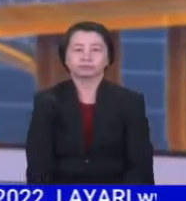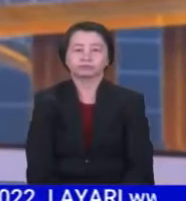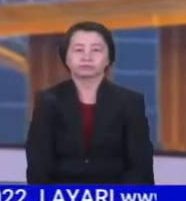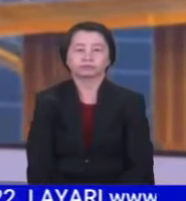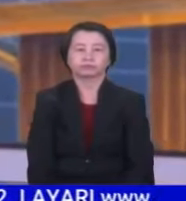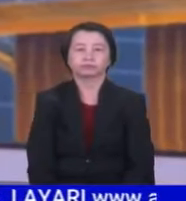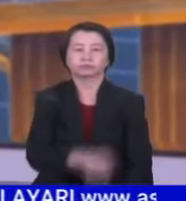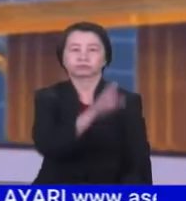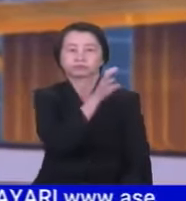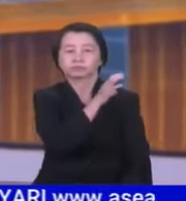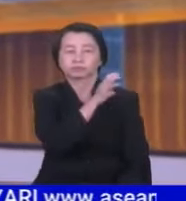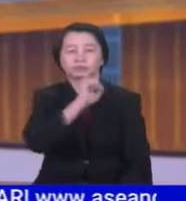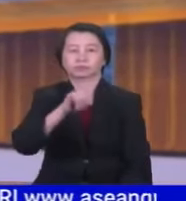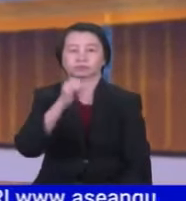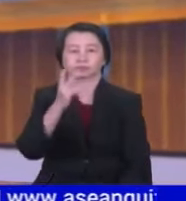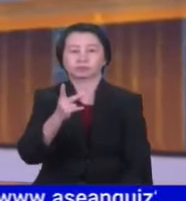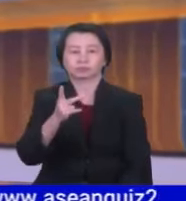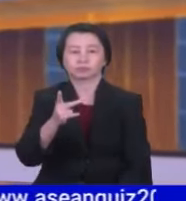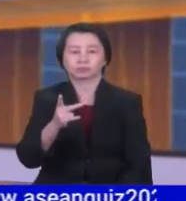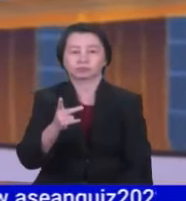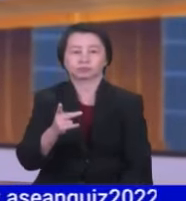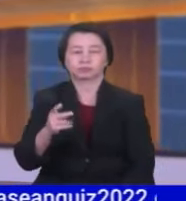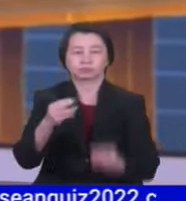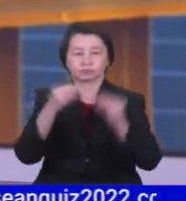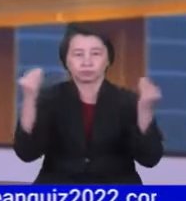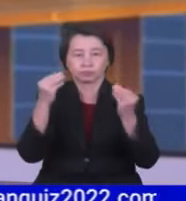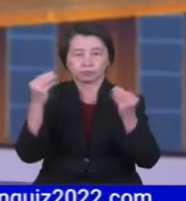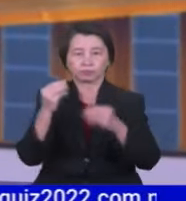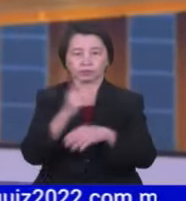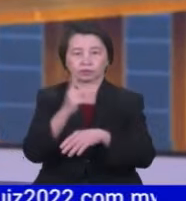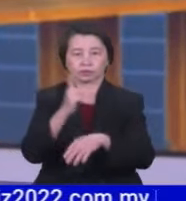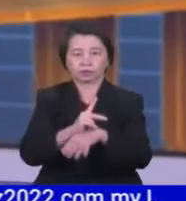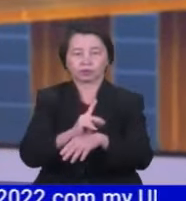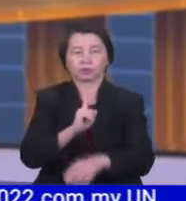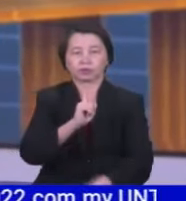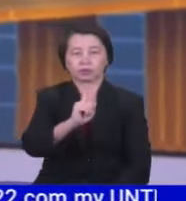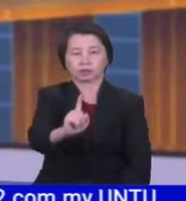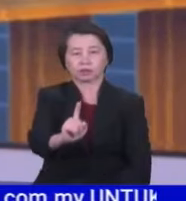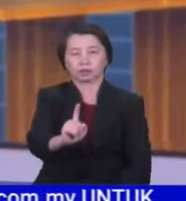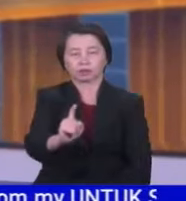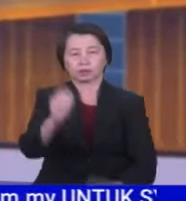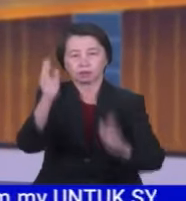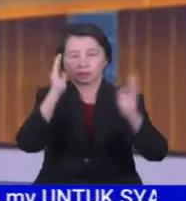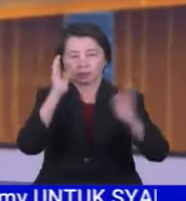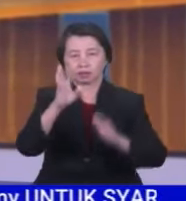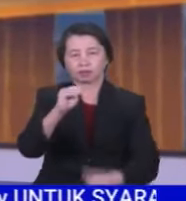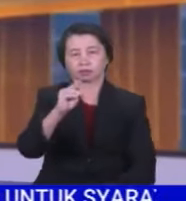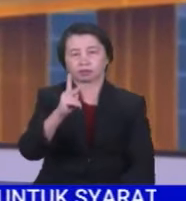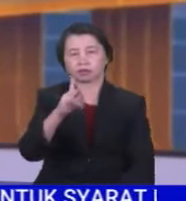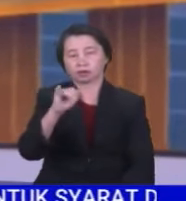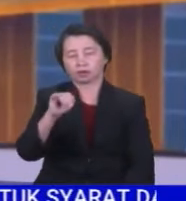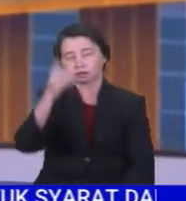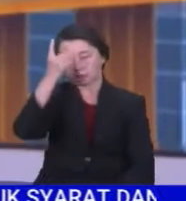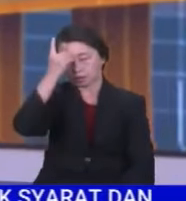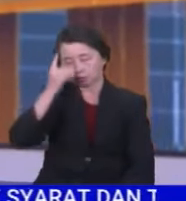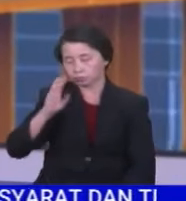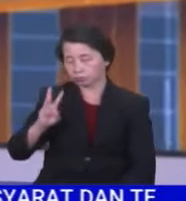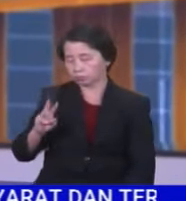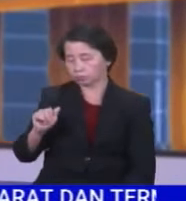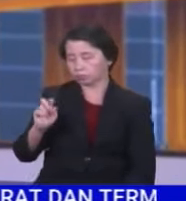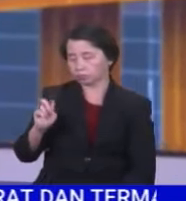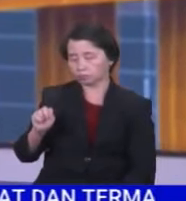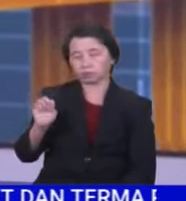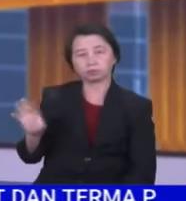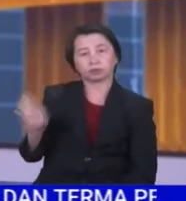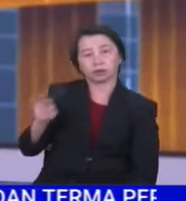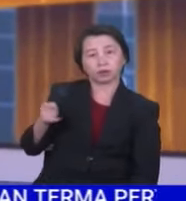Hai penulis hijauan kuase mudzakarah majelis kebangsaan bagi hal-ihwal Agama Islam Lies MV ioi dan tua inside one